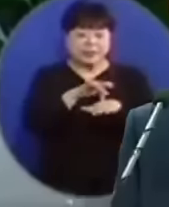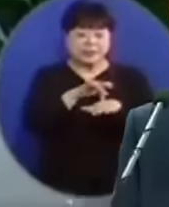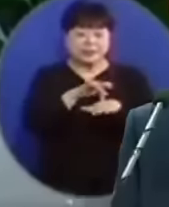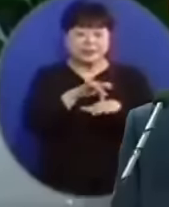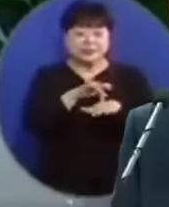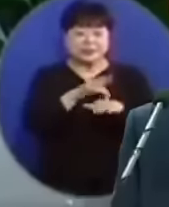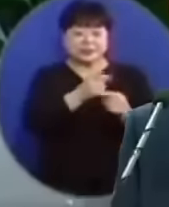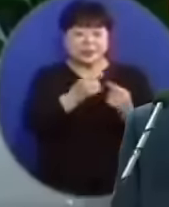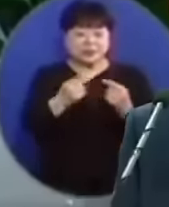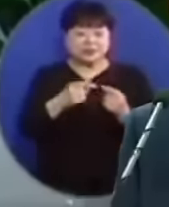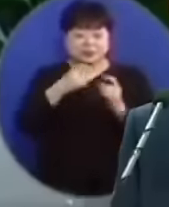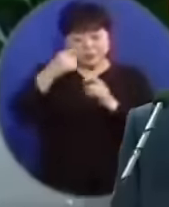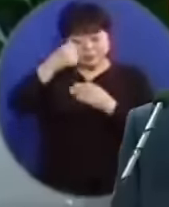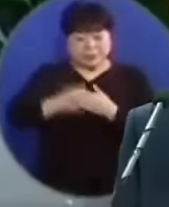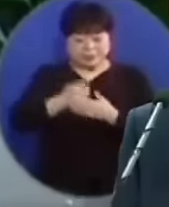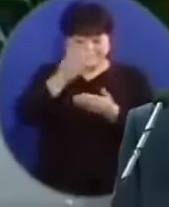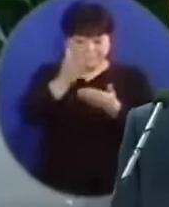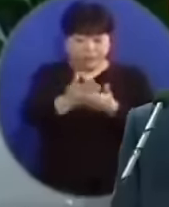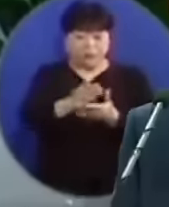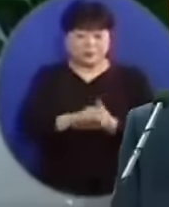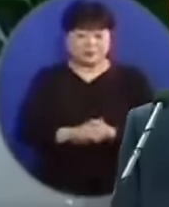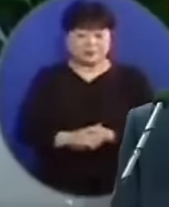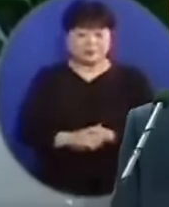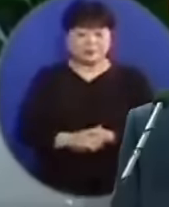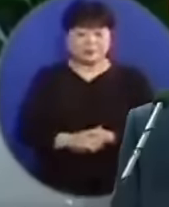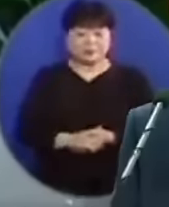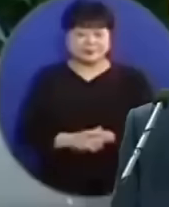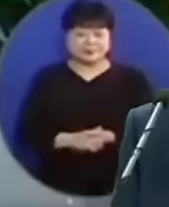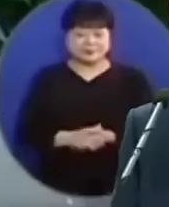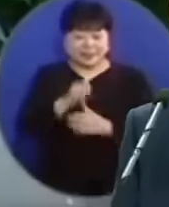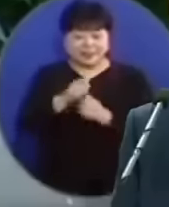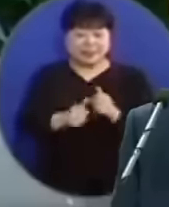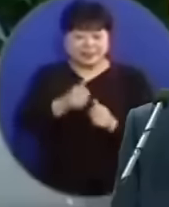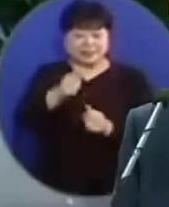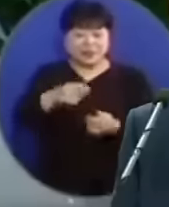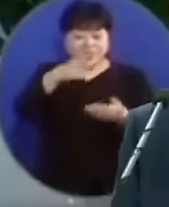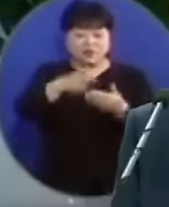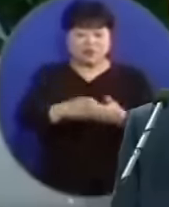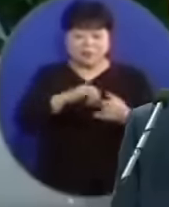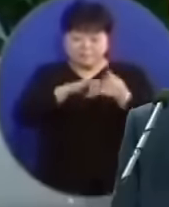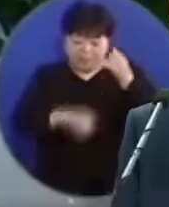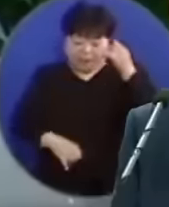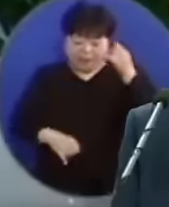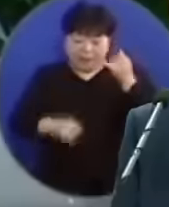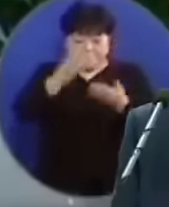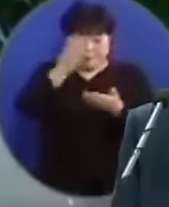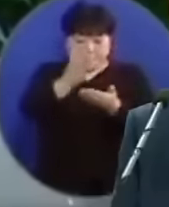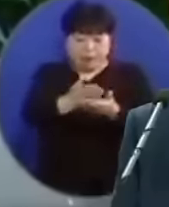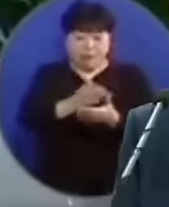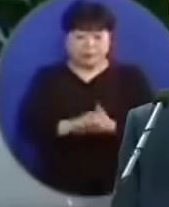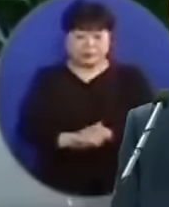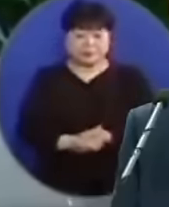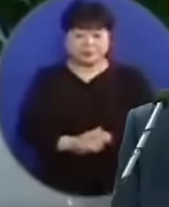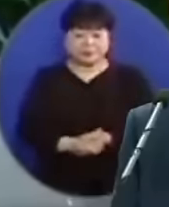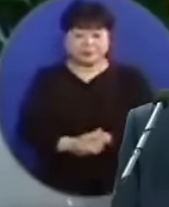같은 꾀에 빠지지 말아야 되겠고 하나님의 율법을 어기는 삶을 살지 말아야 되겠습니다.